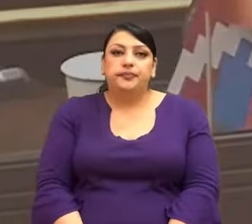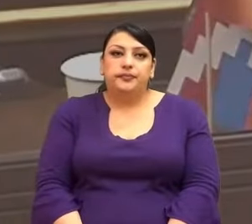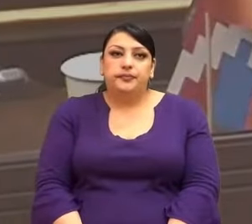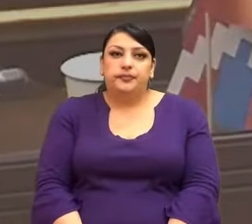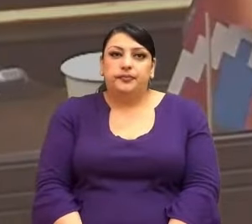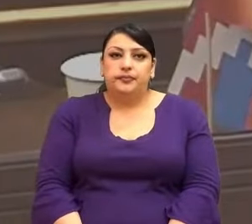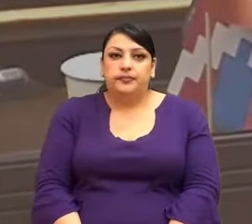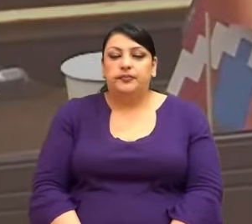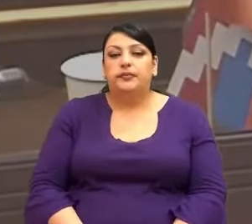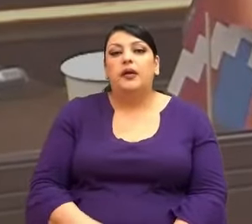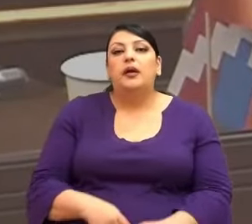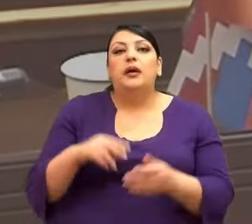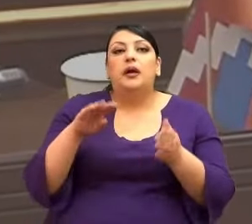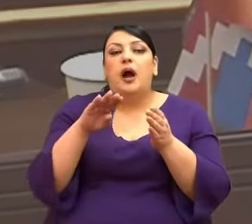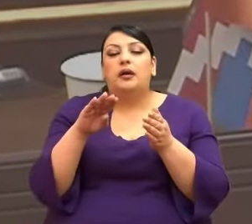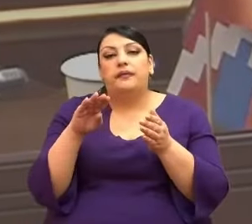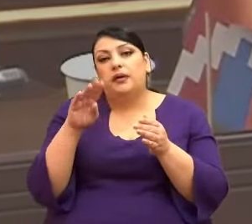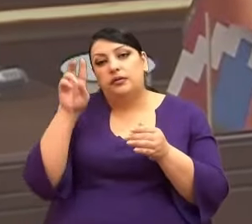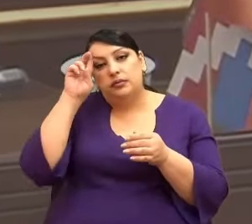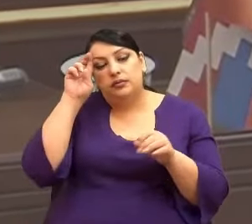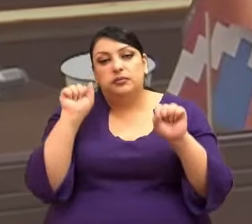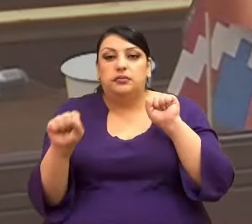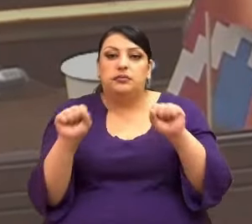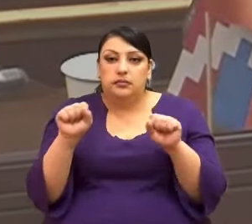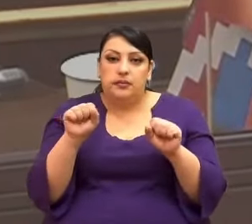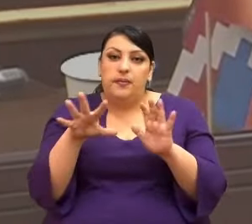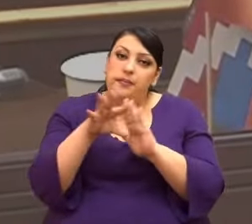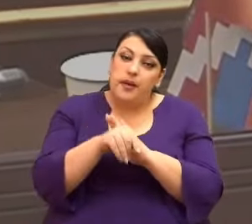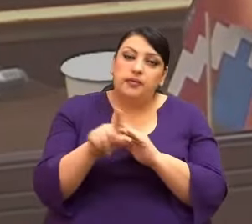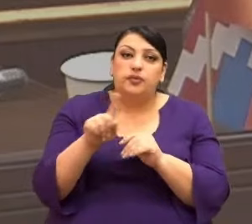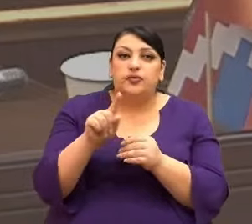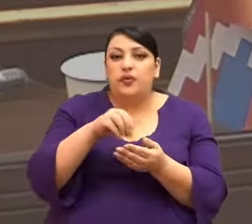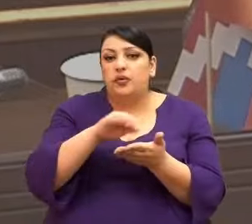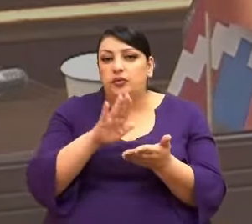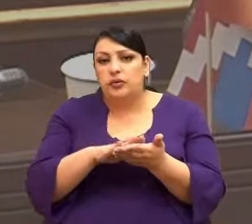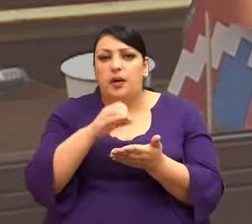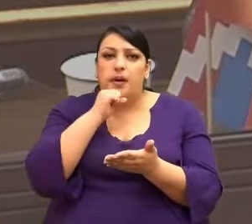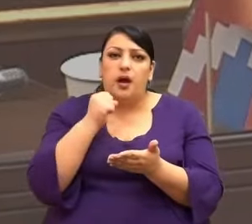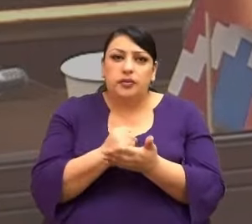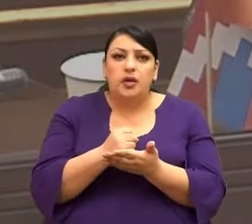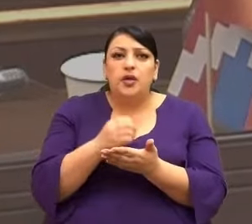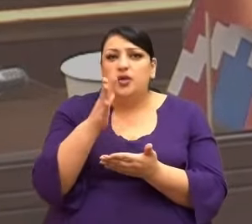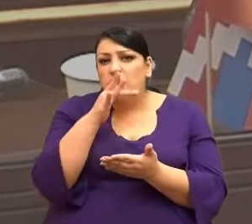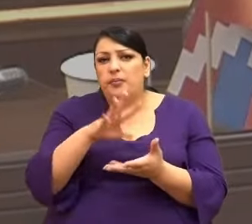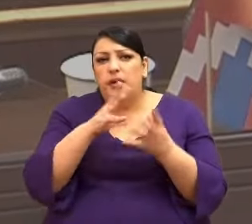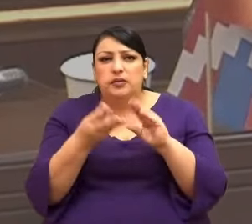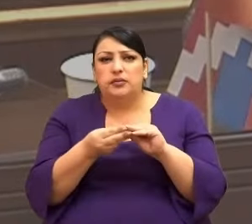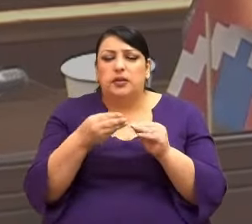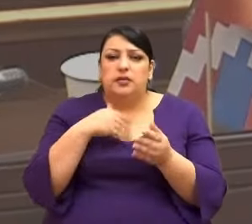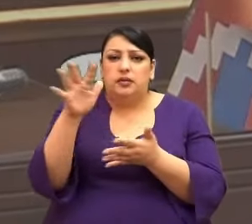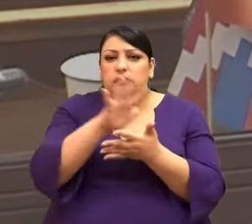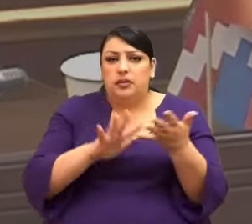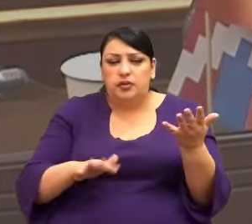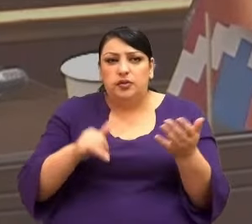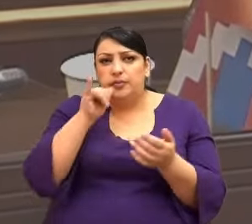Նախ ասեմ, որ կառավարության ծրագրում չկա ձեր կողմից նշված որևէ պնդում կամ հաստատում, ժամանակը չի ներում, որպեսզի ամբողջ հրապարակեմ,